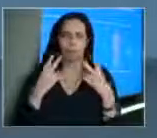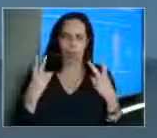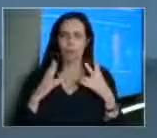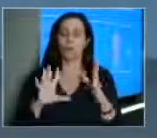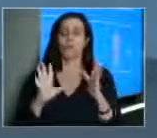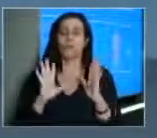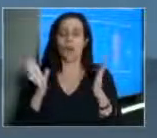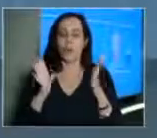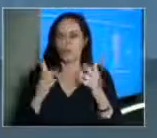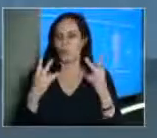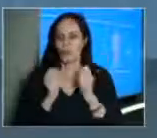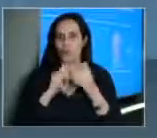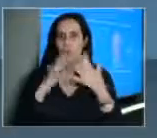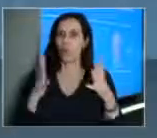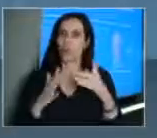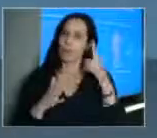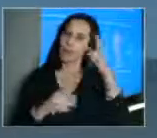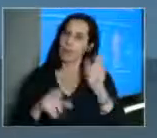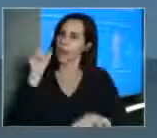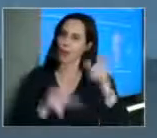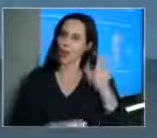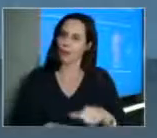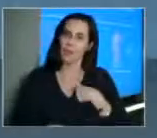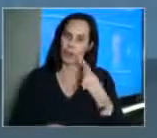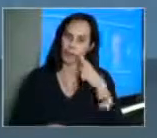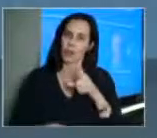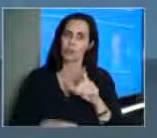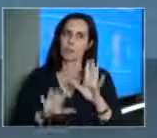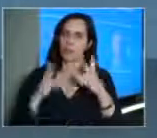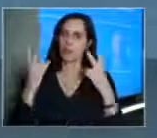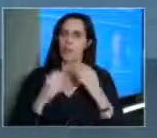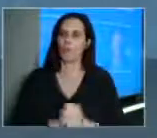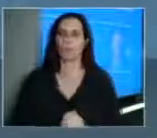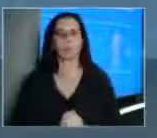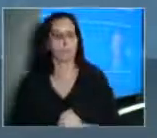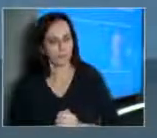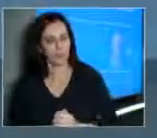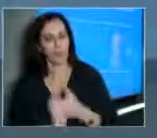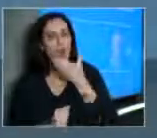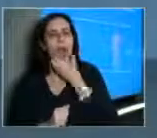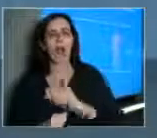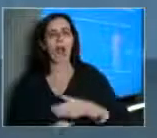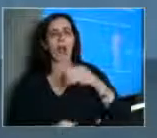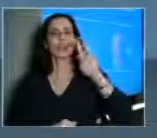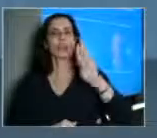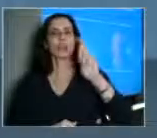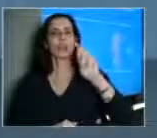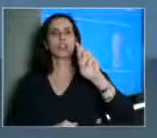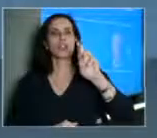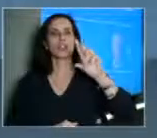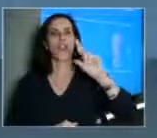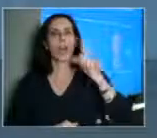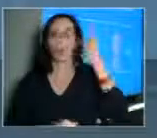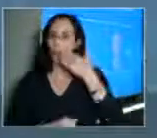תרומה משמעותית מאוד, לדעת הקהל הציבורית, ואני רואה בזה חשיבות עליונה. הרב יובל שרלו, תודה רבה על הדברים